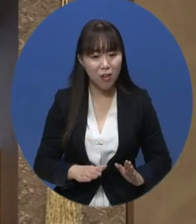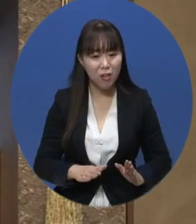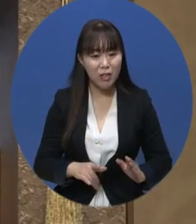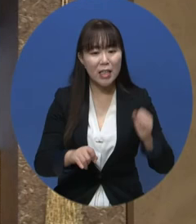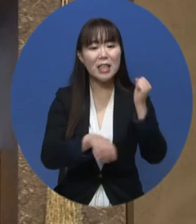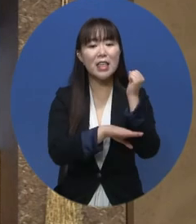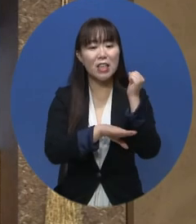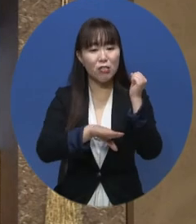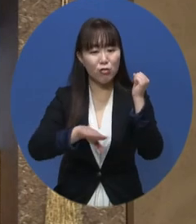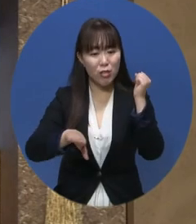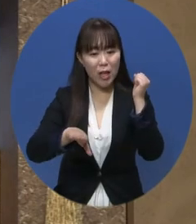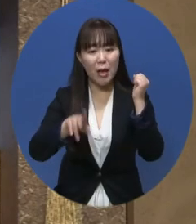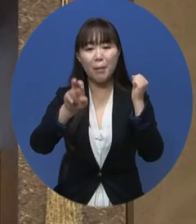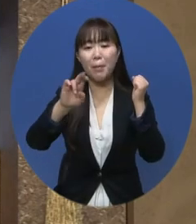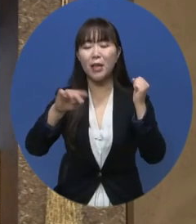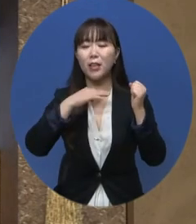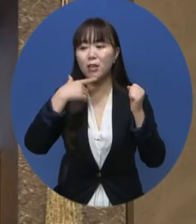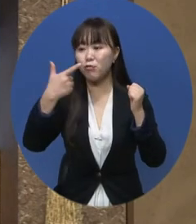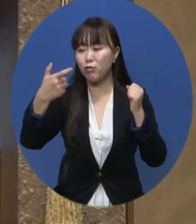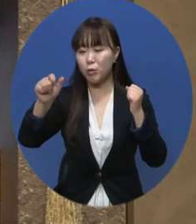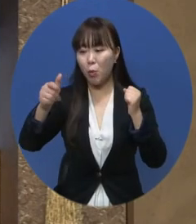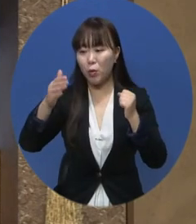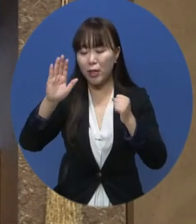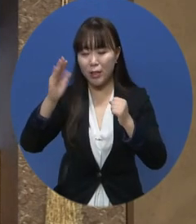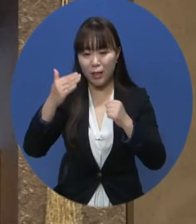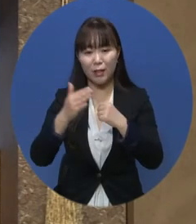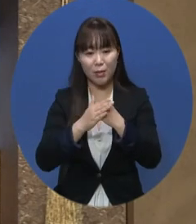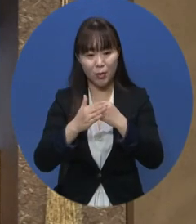그 기준에 만 65세가 됐으니까